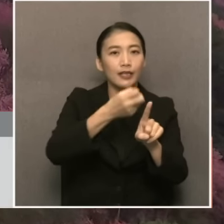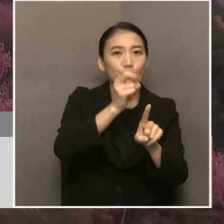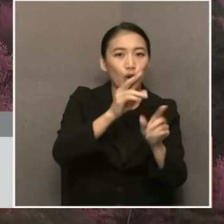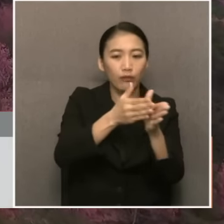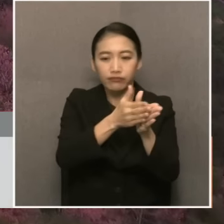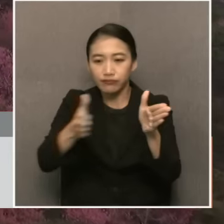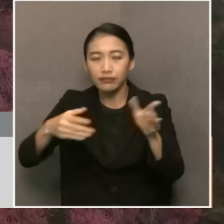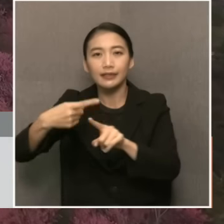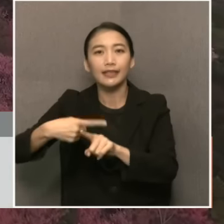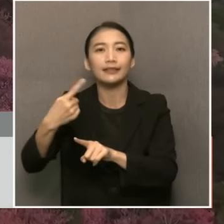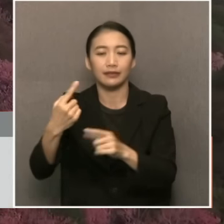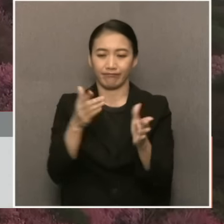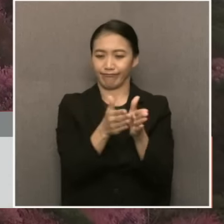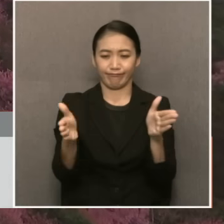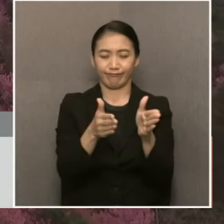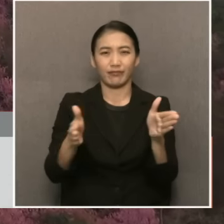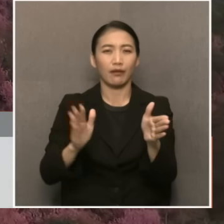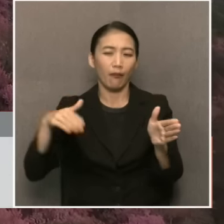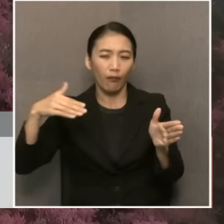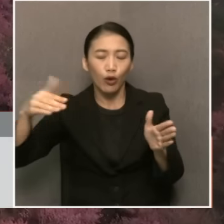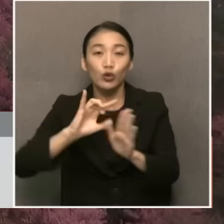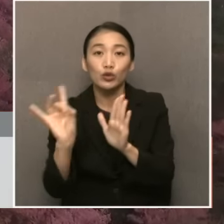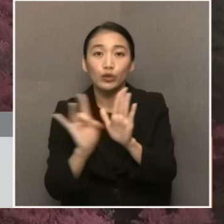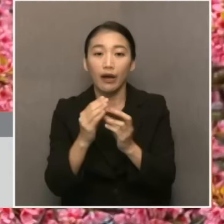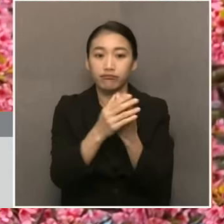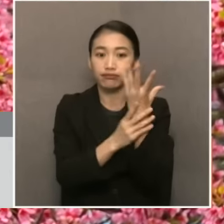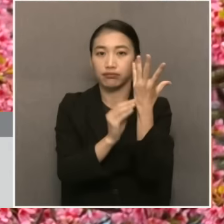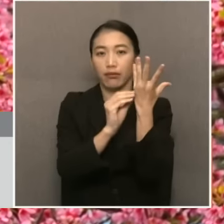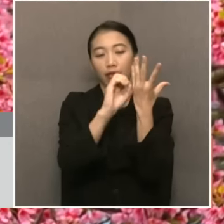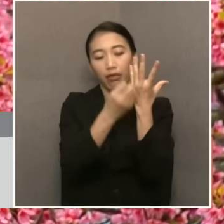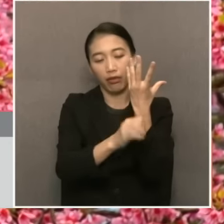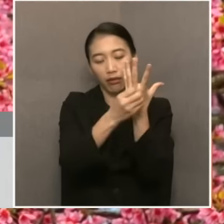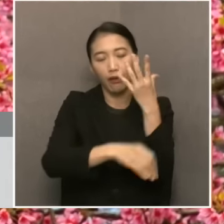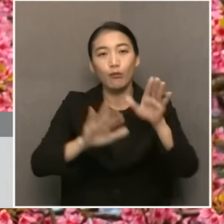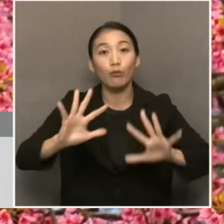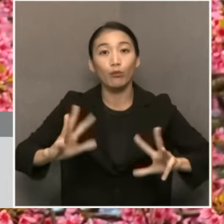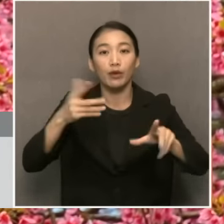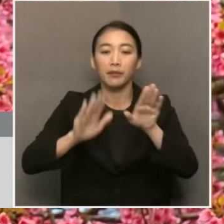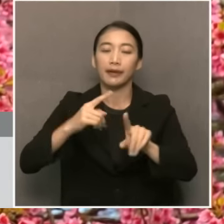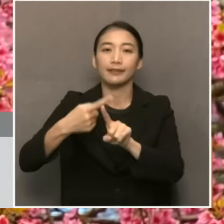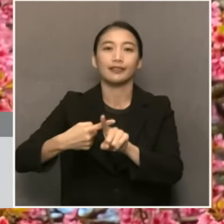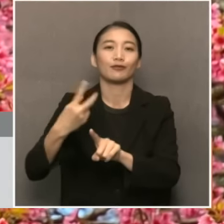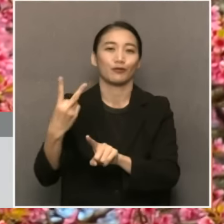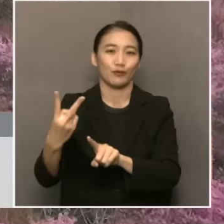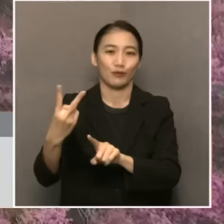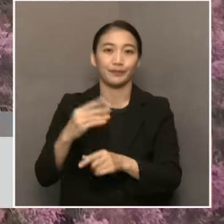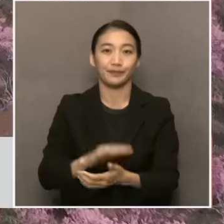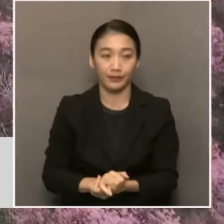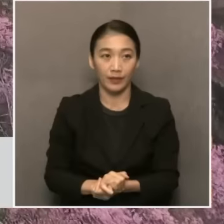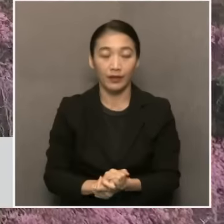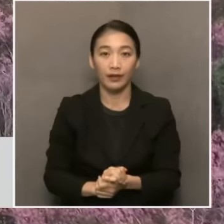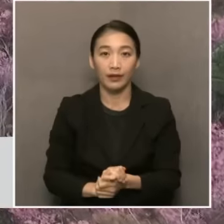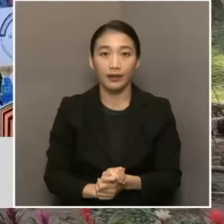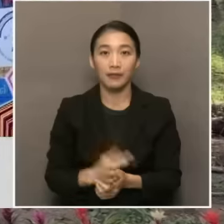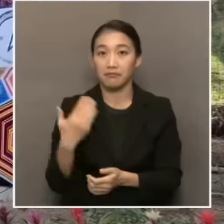รยไปในช่วงสิ้นสุดฤดูหนาวก็คือประมาณต้นเดือนกุมภาพันธ์ค่ะ ส่วนที่จังหวัดพิษณุโลกก็เปิดมินิสก